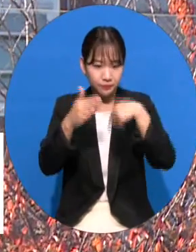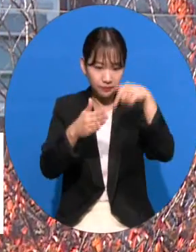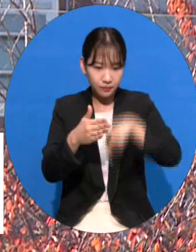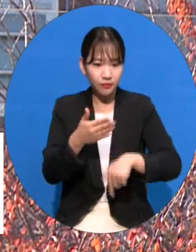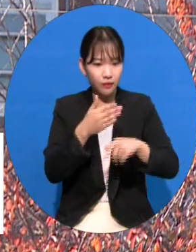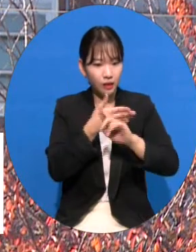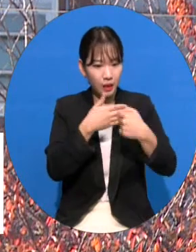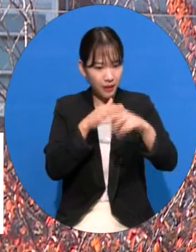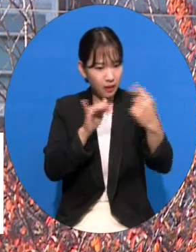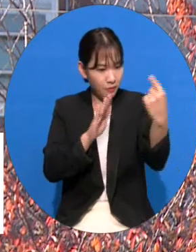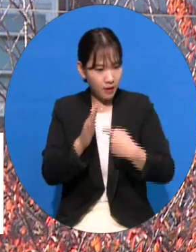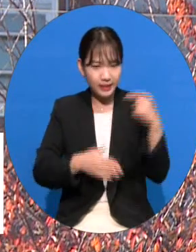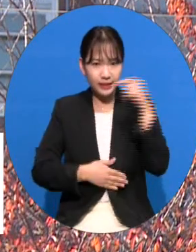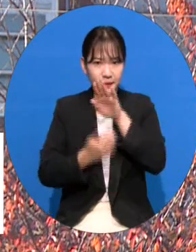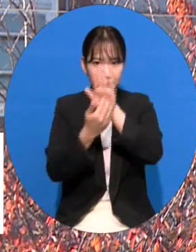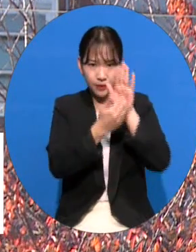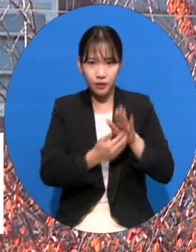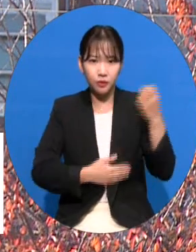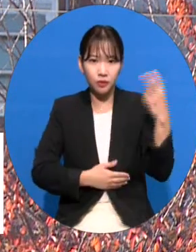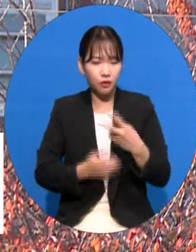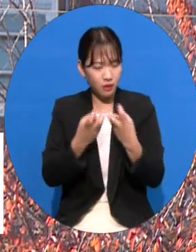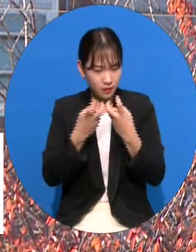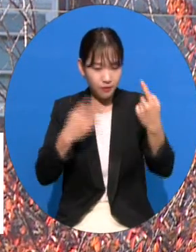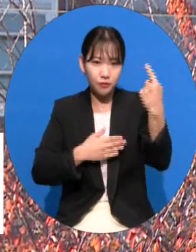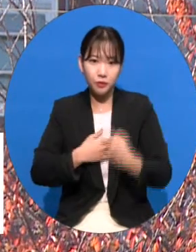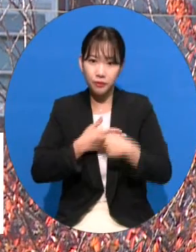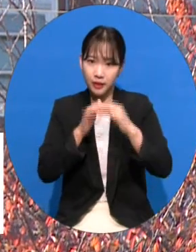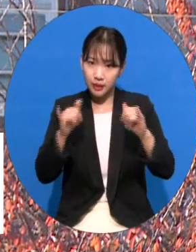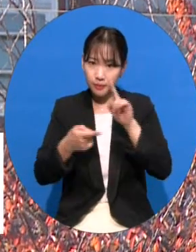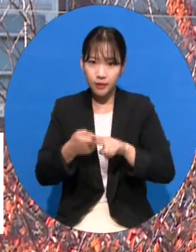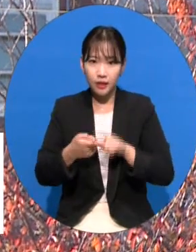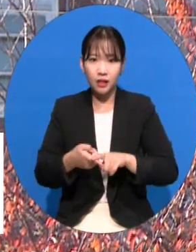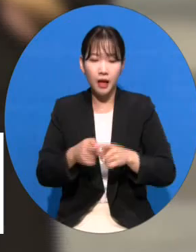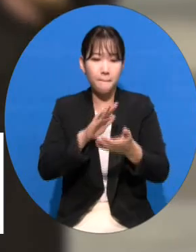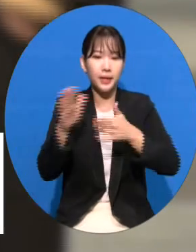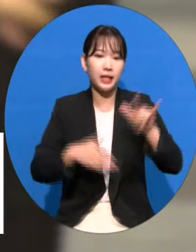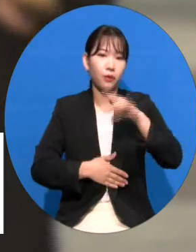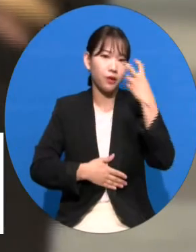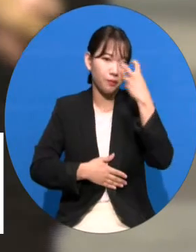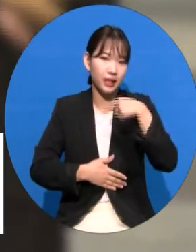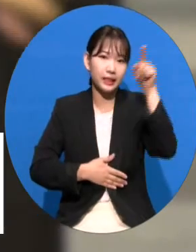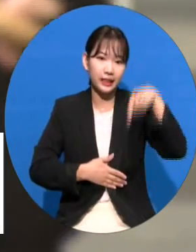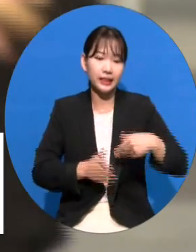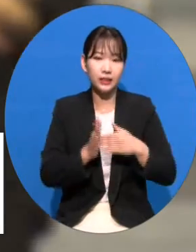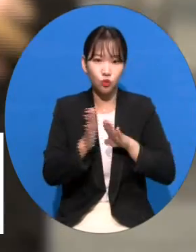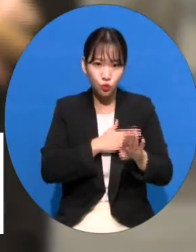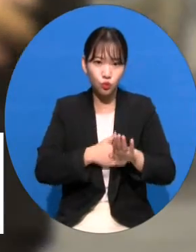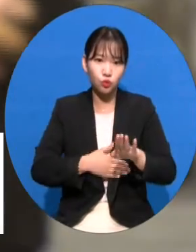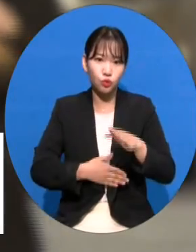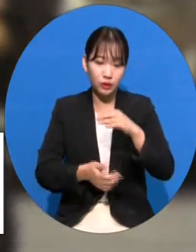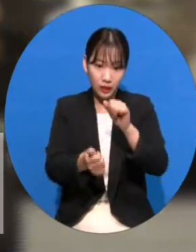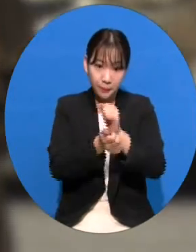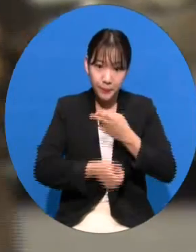외부인 출입을 철저히 통제하고 불가피하게 출입하는 외부인 에 대해서는 선제적 pcr 검사를 통해 감염 유무를